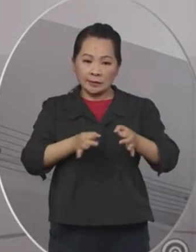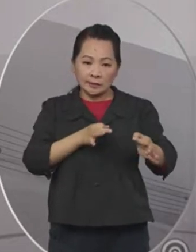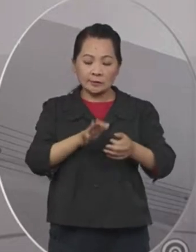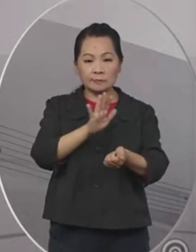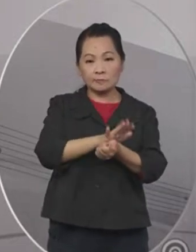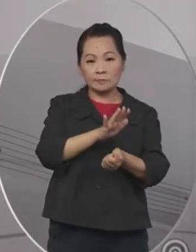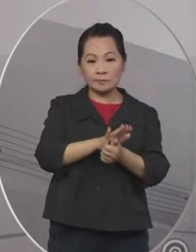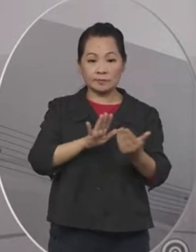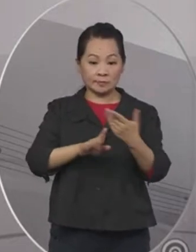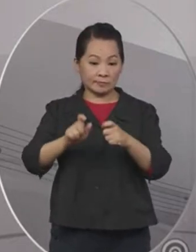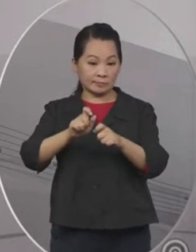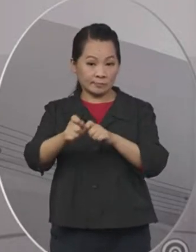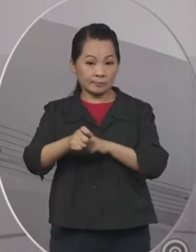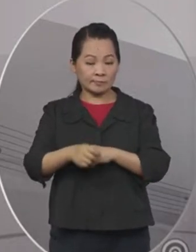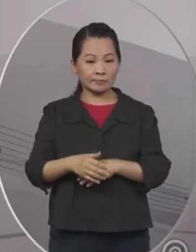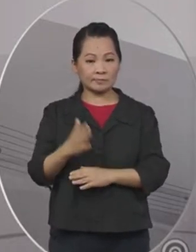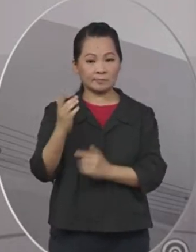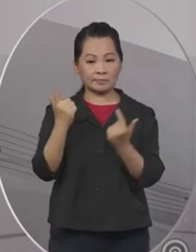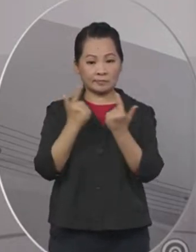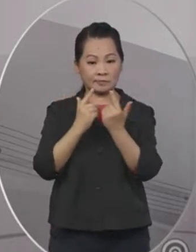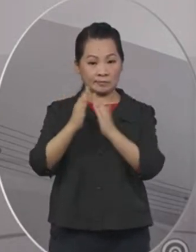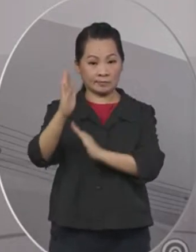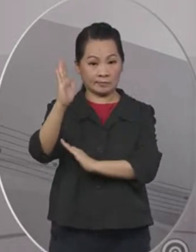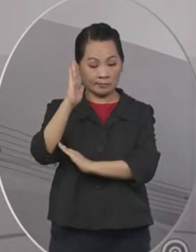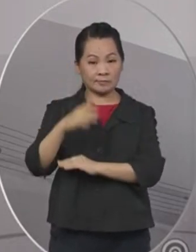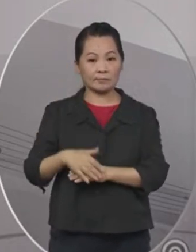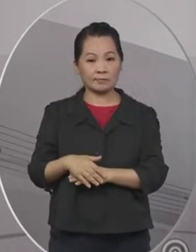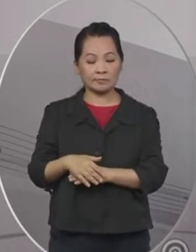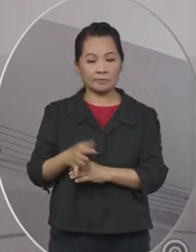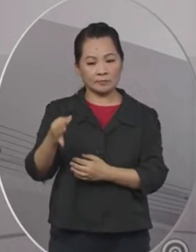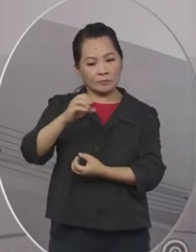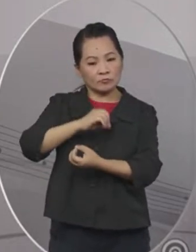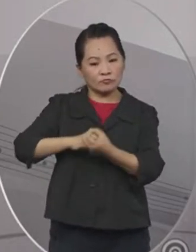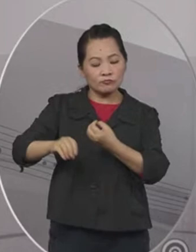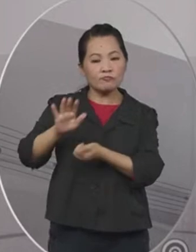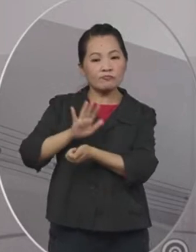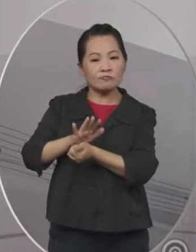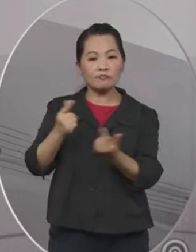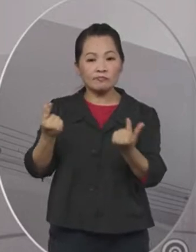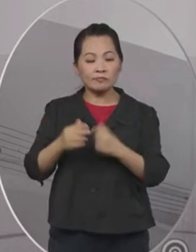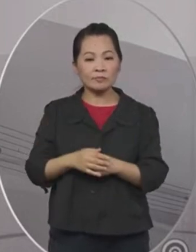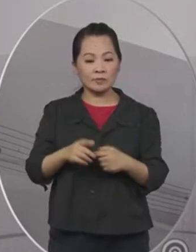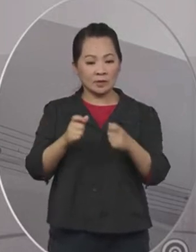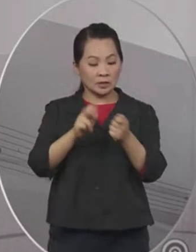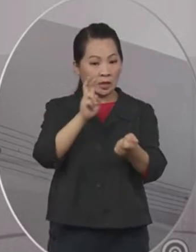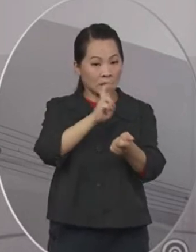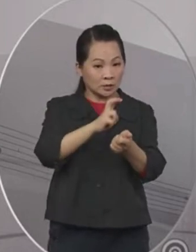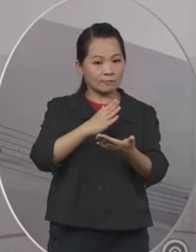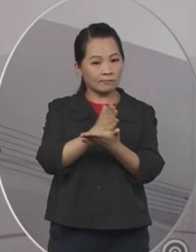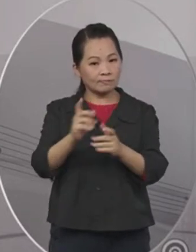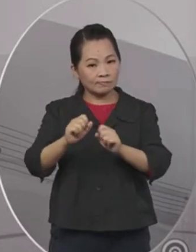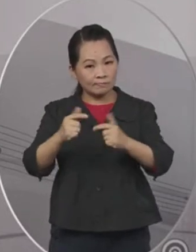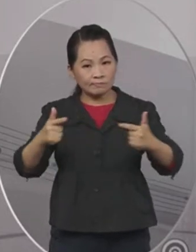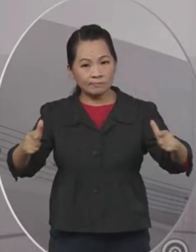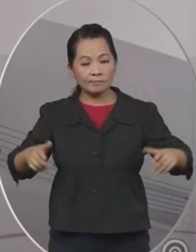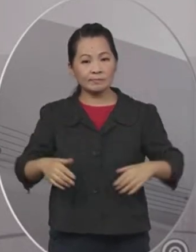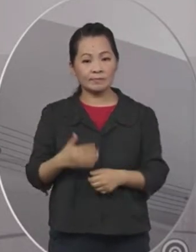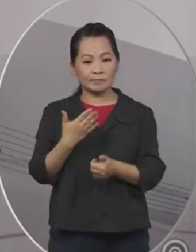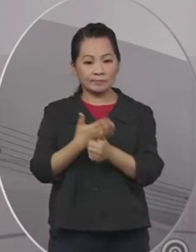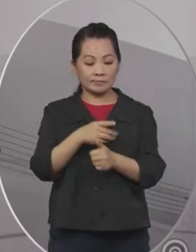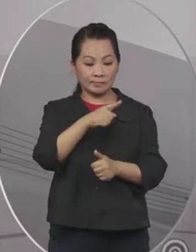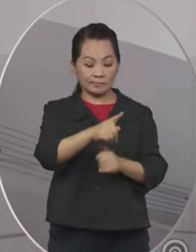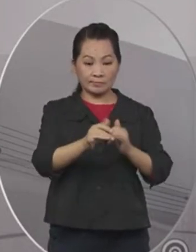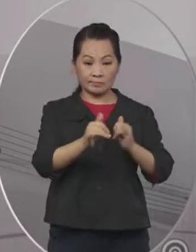其余税收则与北市府支应庞大社会福利，例如长照等，让当地居